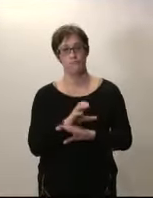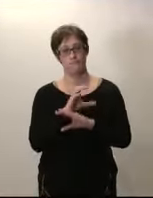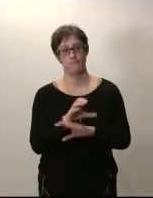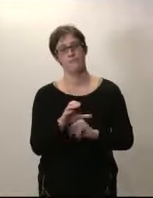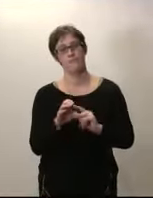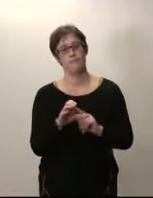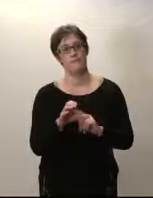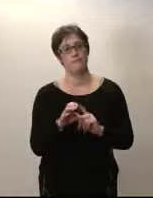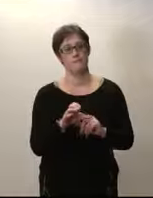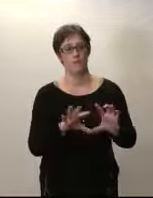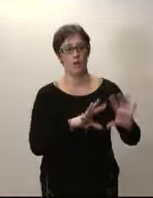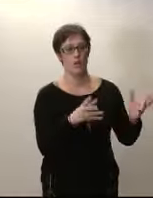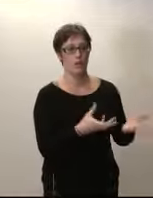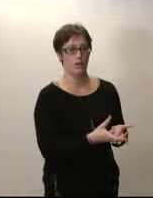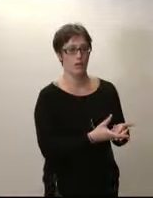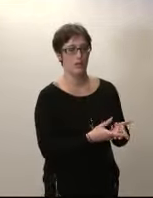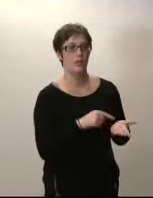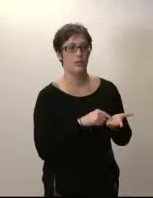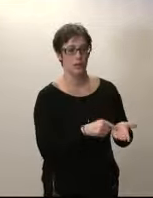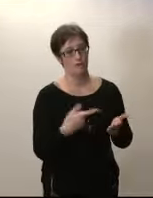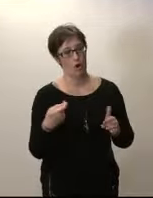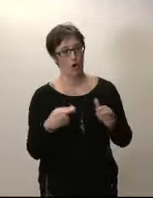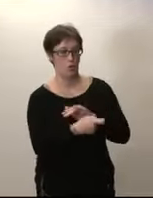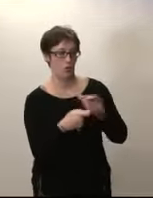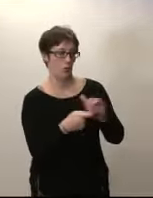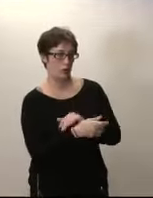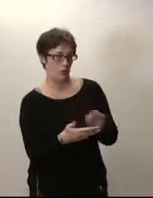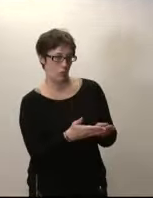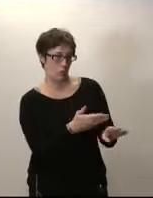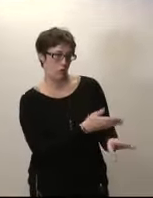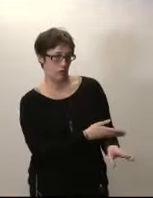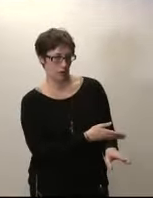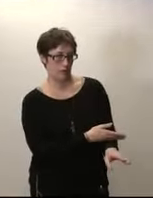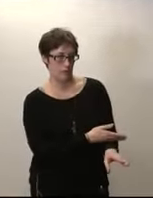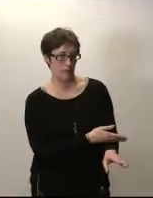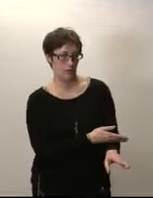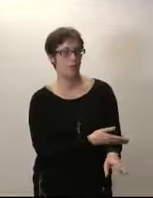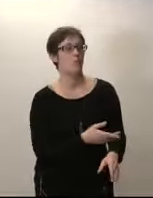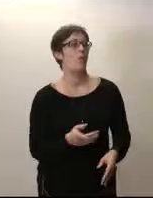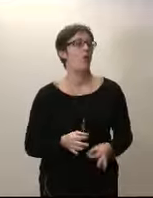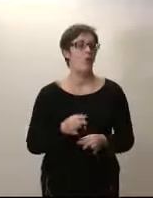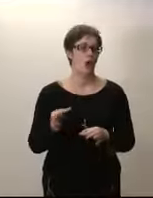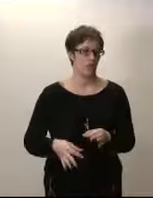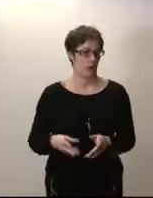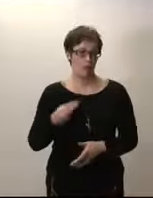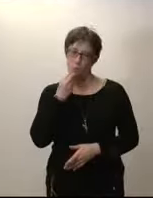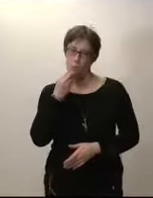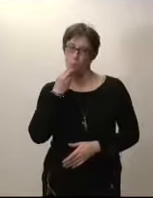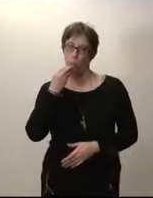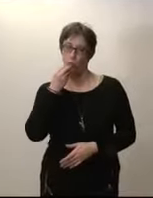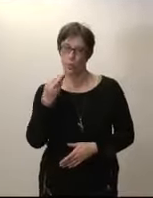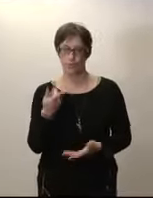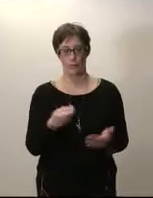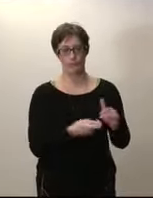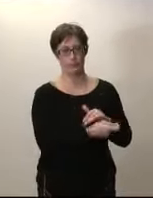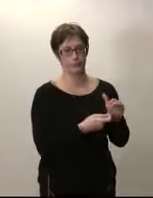le capital de la dette par anticipation, puisque bon, ce résultat est très très bon et nous aurons ensuite